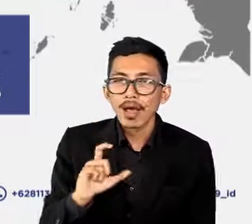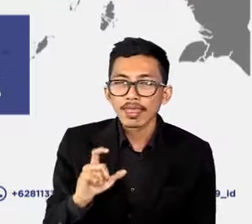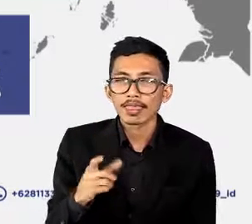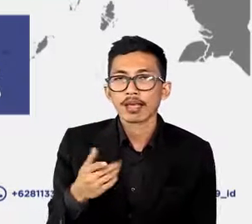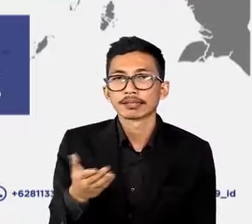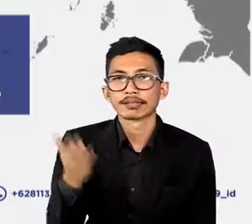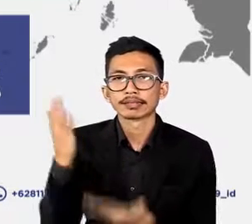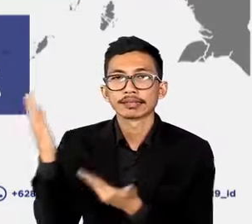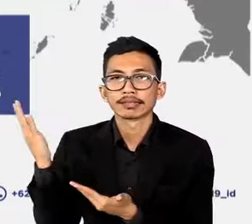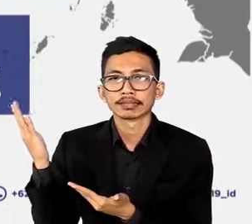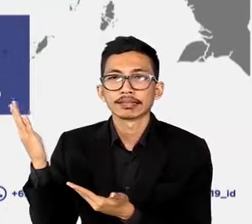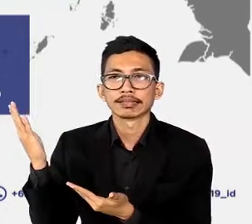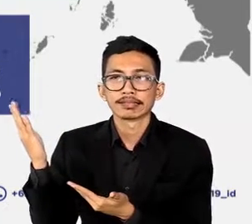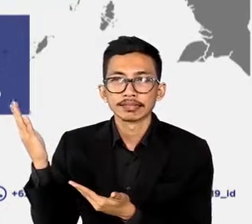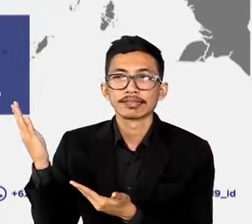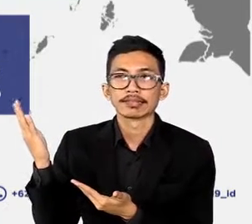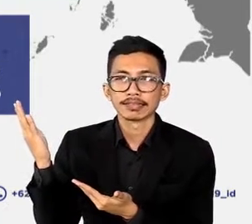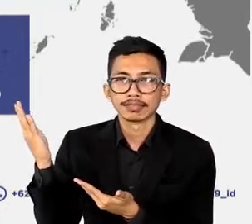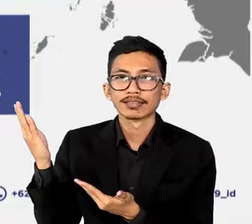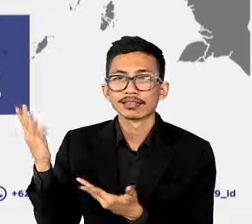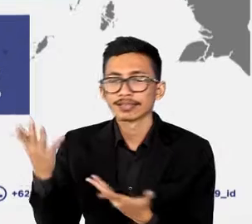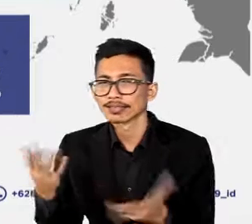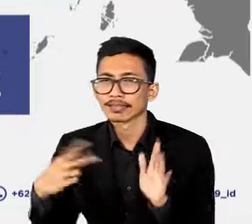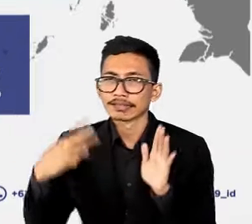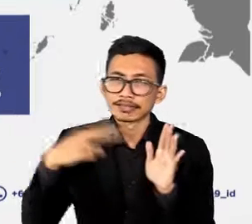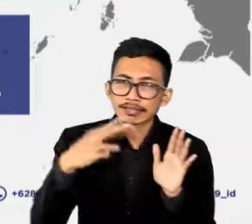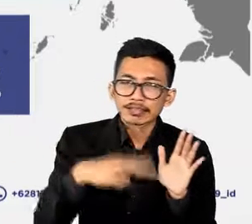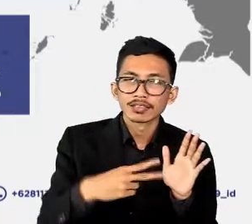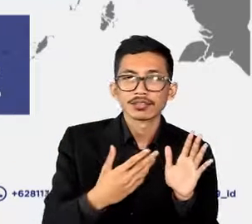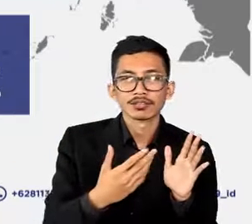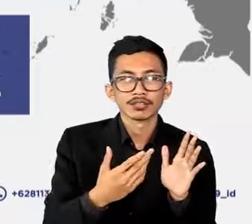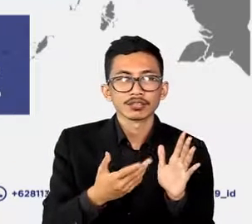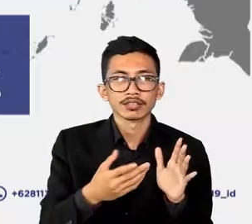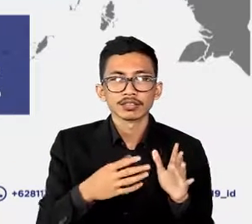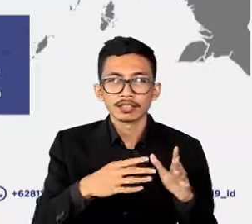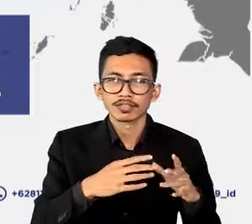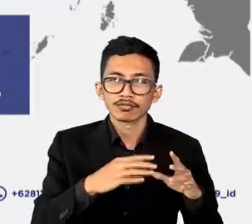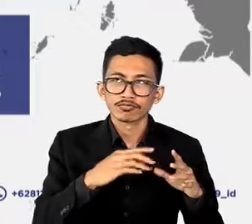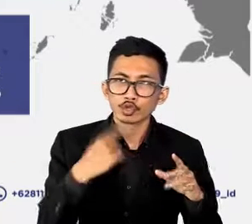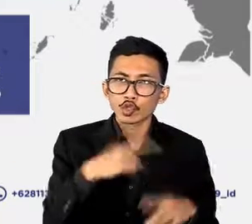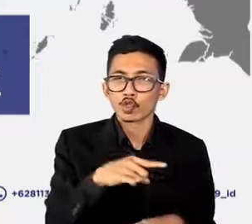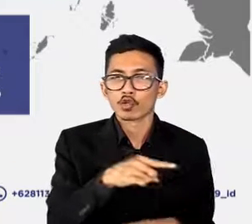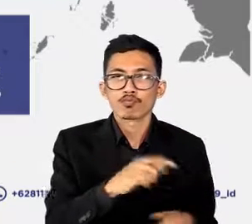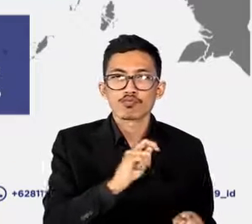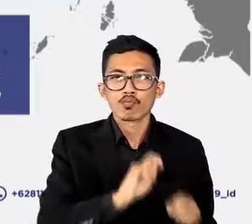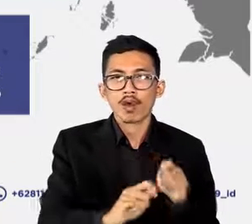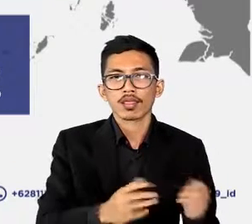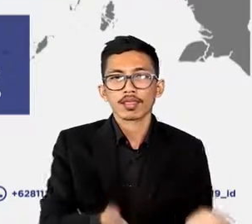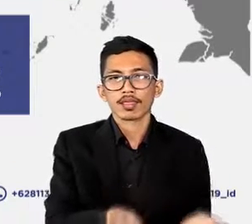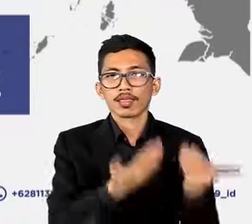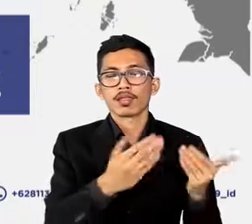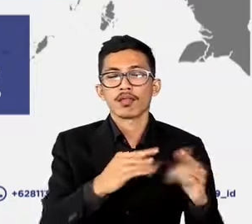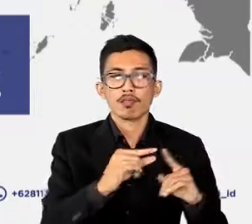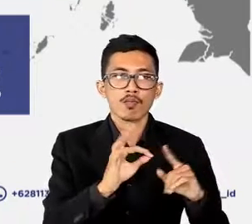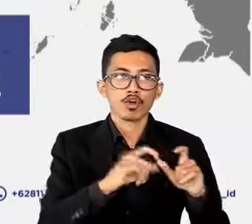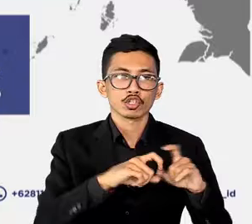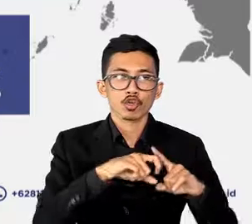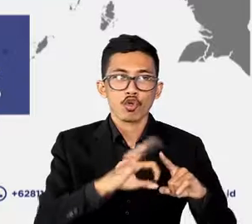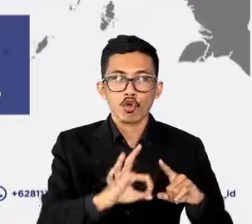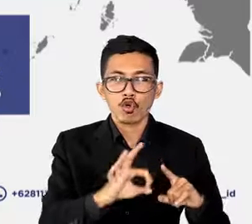Kecamatan yang tertera di layar untuk segera menginstruksikan desa atau kelurahan nya untuk membentuk posko saat ini juga